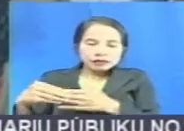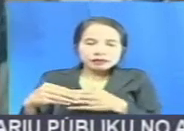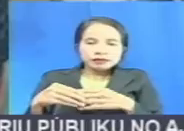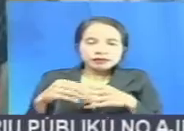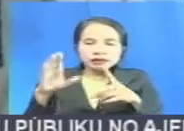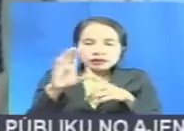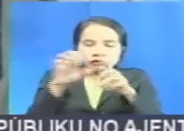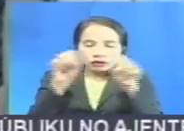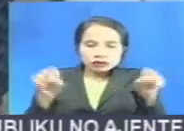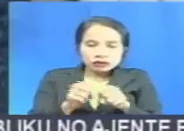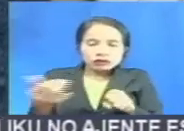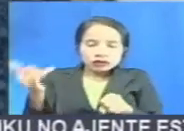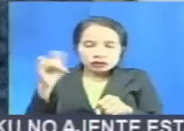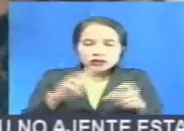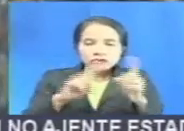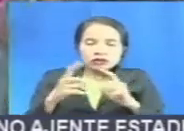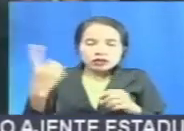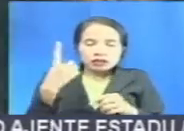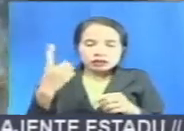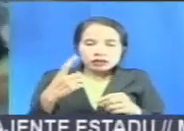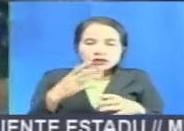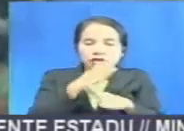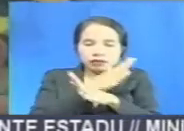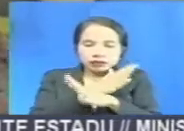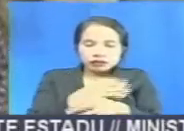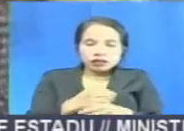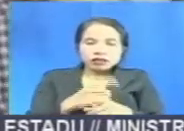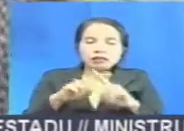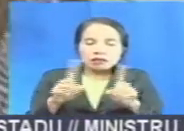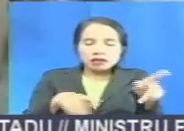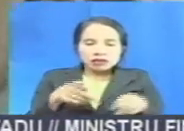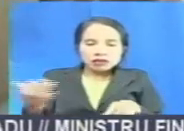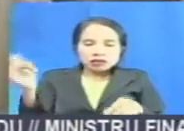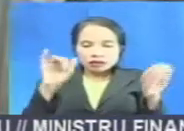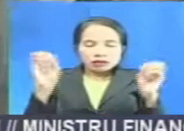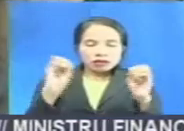avisa bebeik medidas de prevenção. Mas B, cidadão sira la preocupa, rodi viola